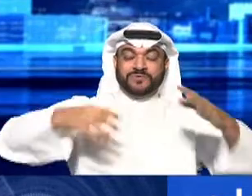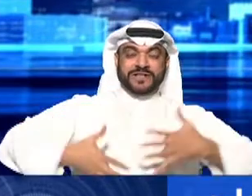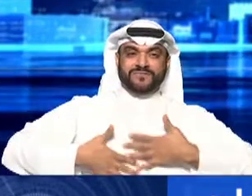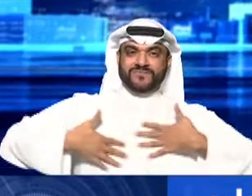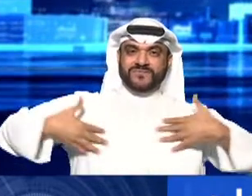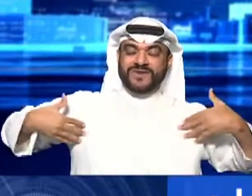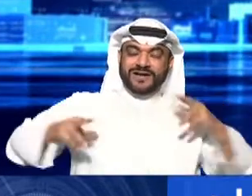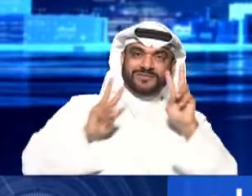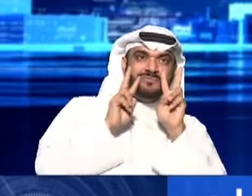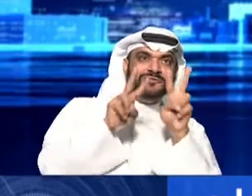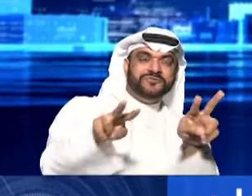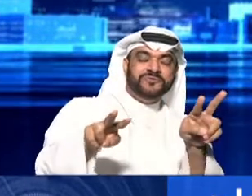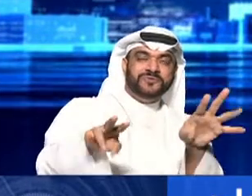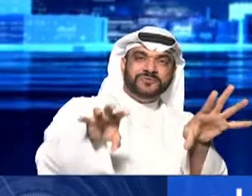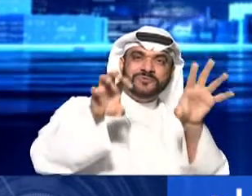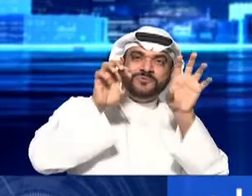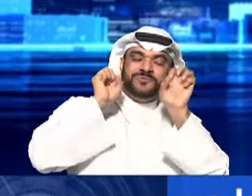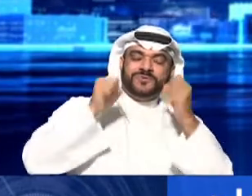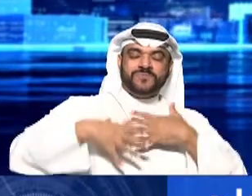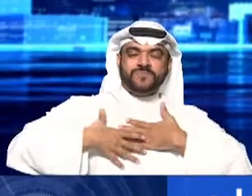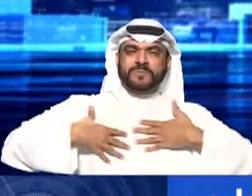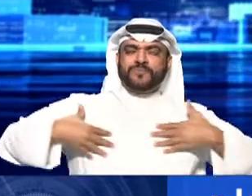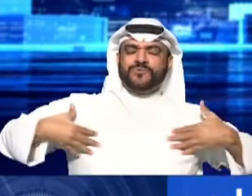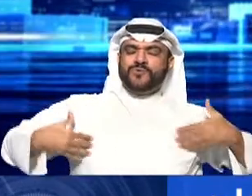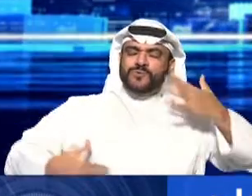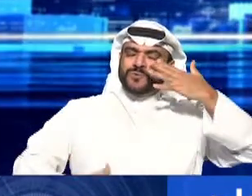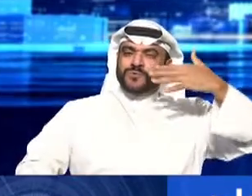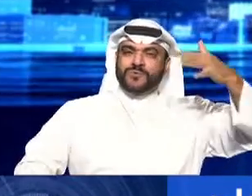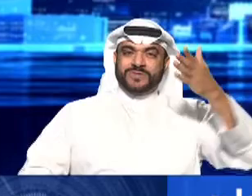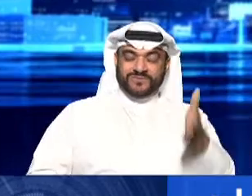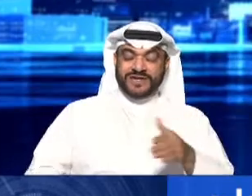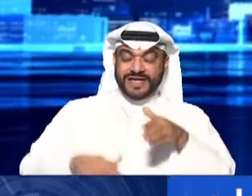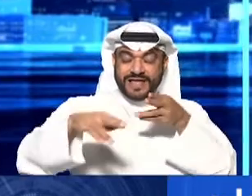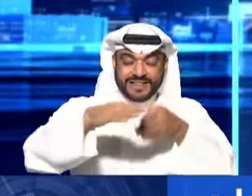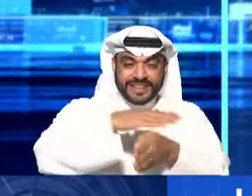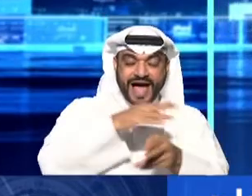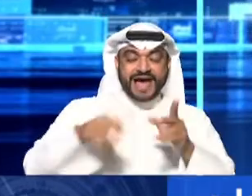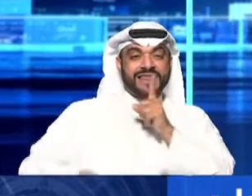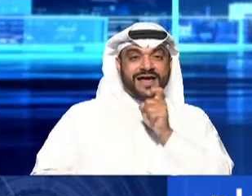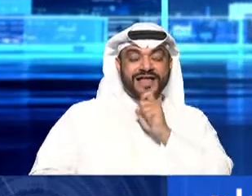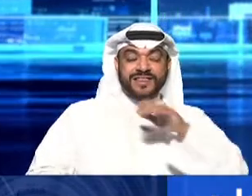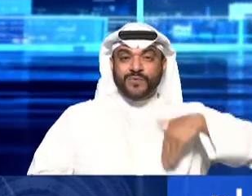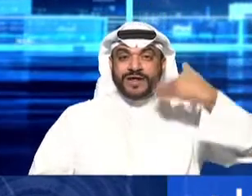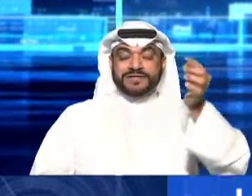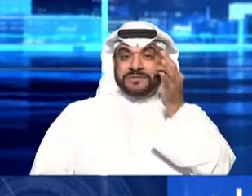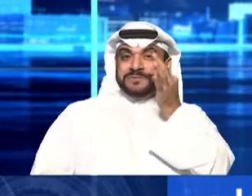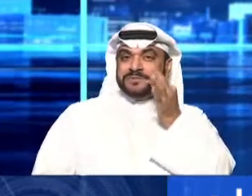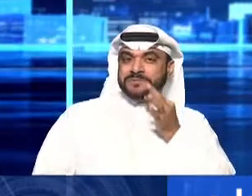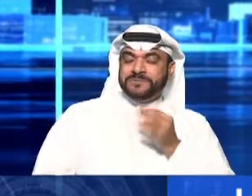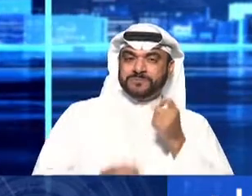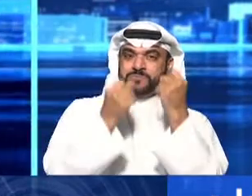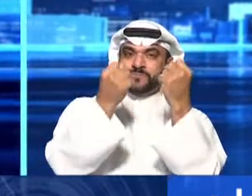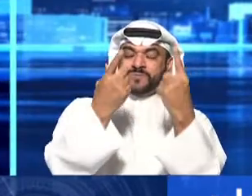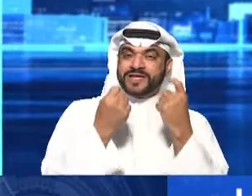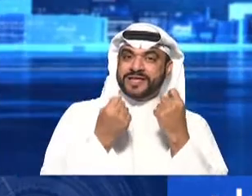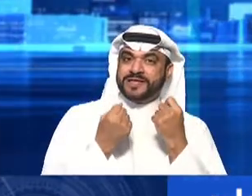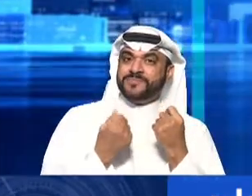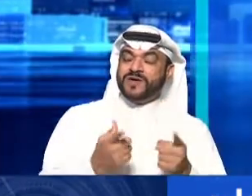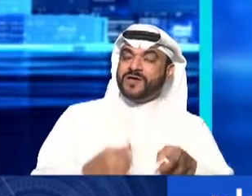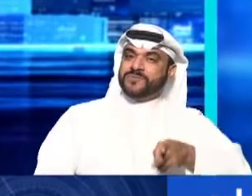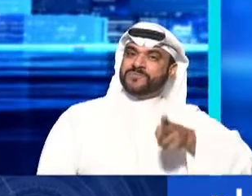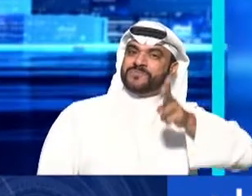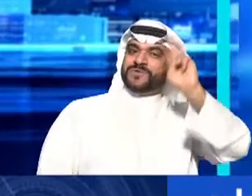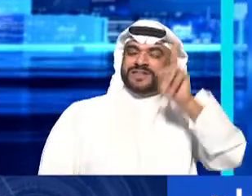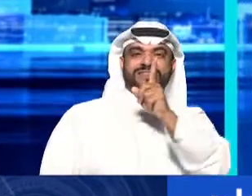على المتابعين داخل دولة قطر وخارجها ونالت إعجابهم وعكست الوجه الحضاري المرموق